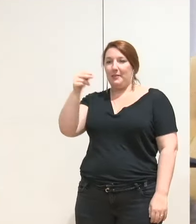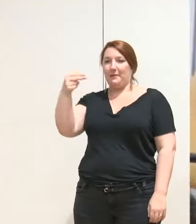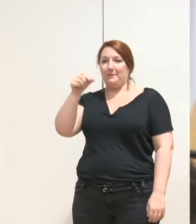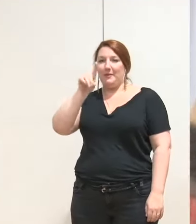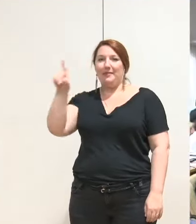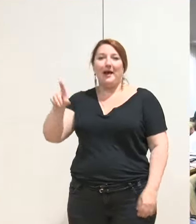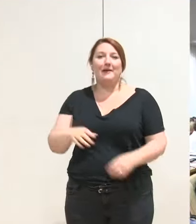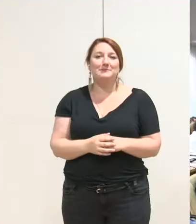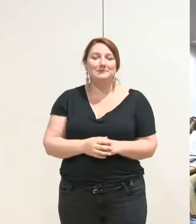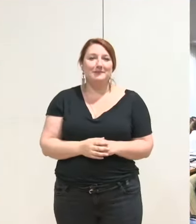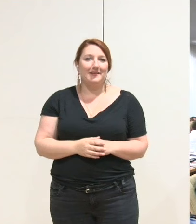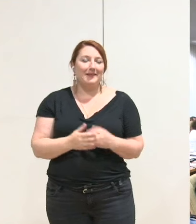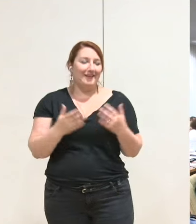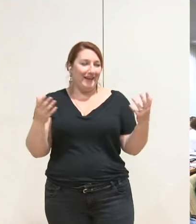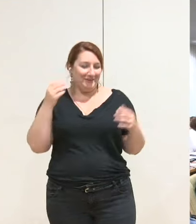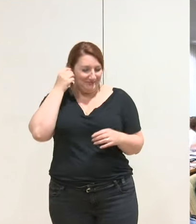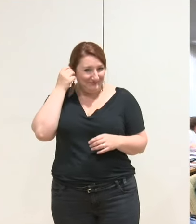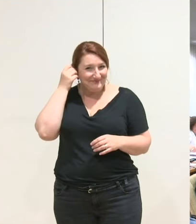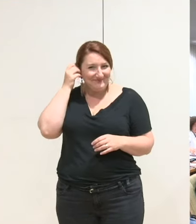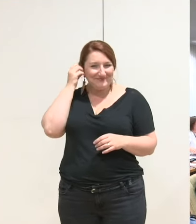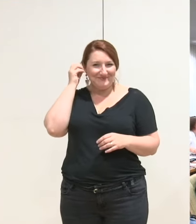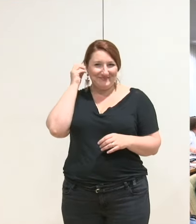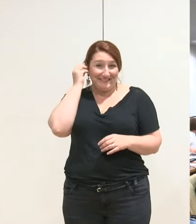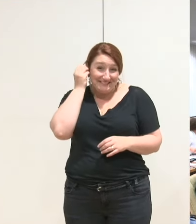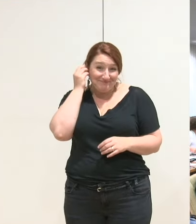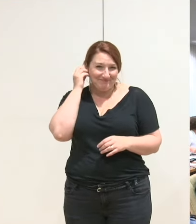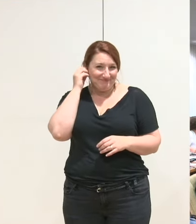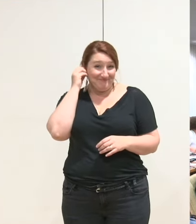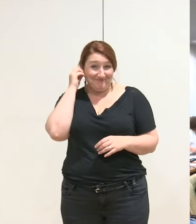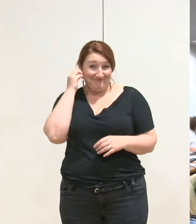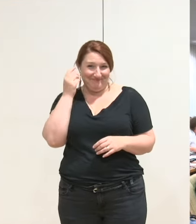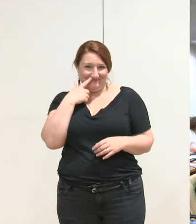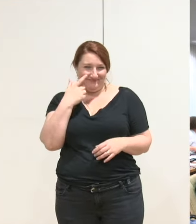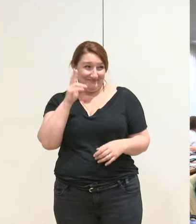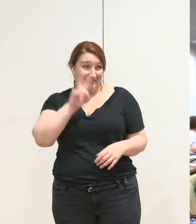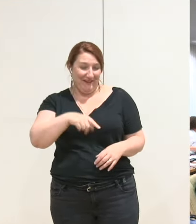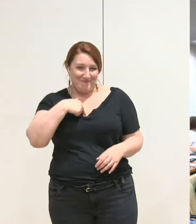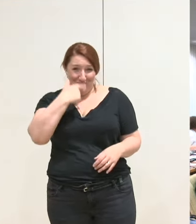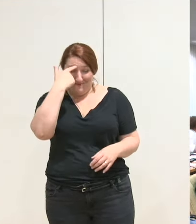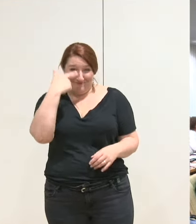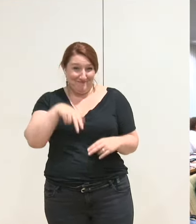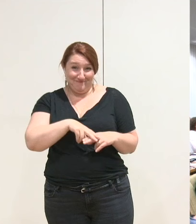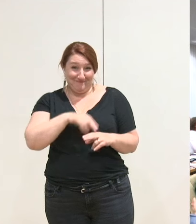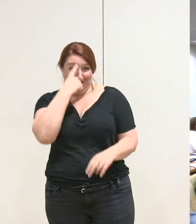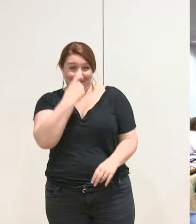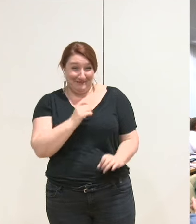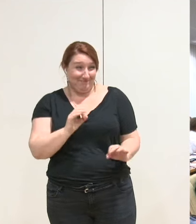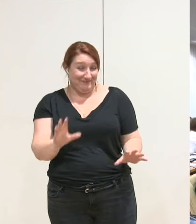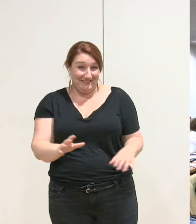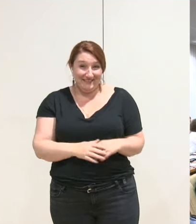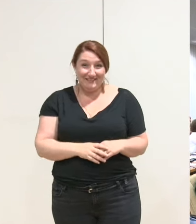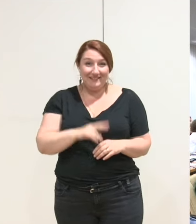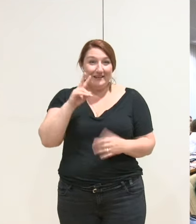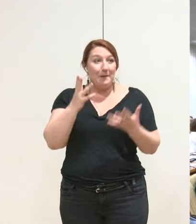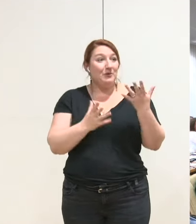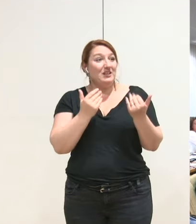Bernard alors je m'attendais pas à cette question pour le coup là c'est vraiment ah je vais